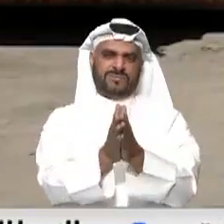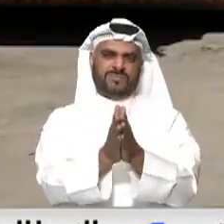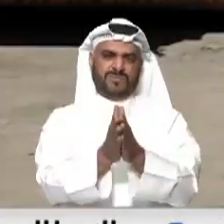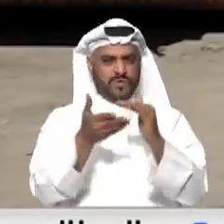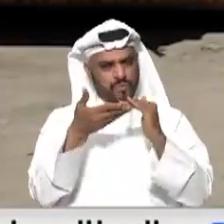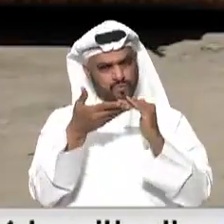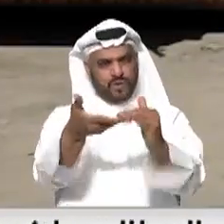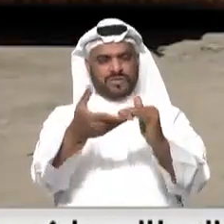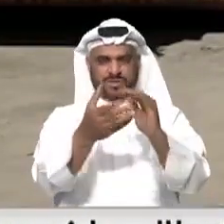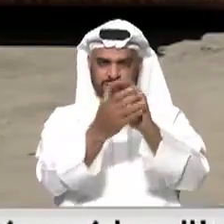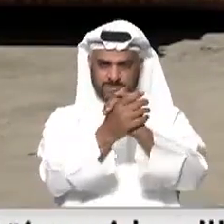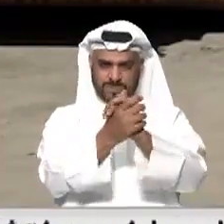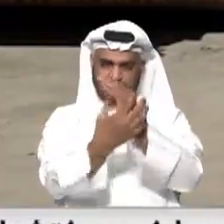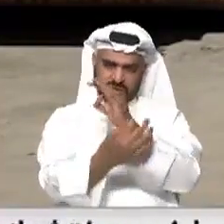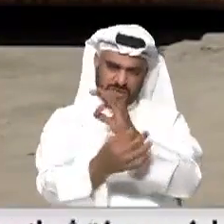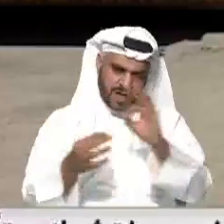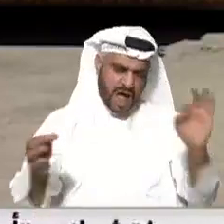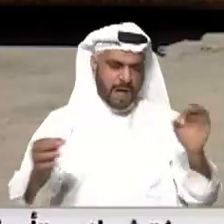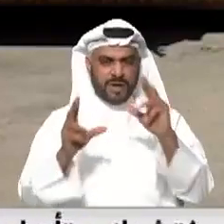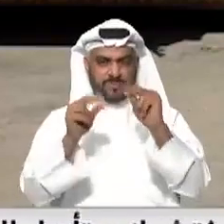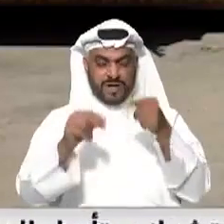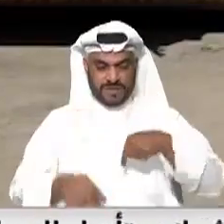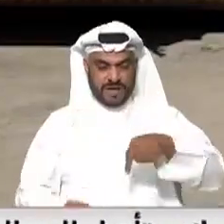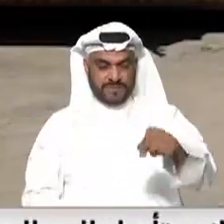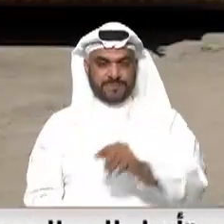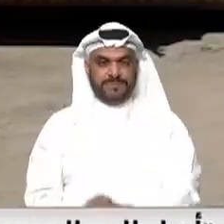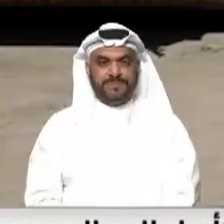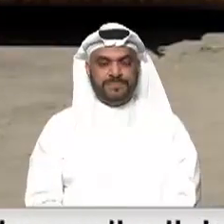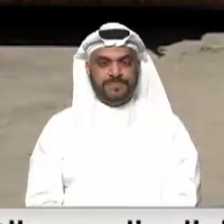أصدقاء وأشقاء، خصوصا في هذه الظروف